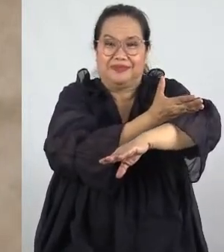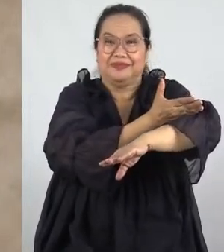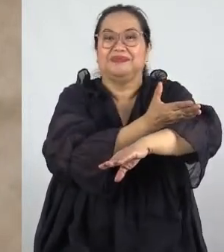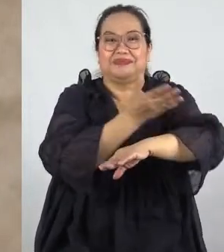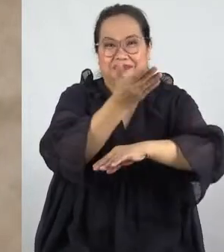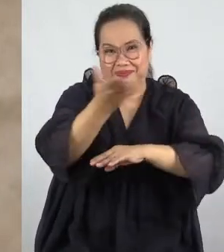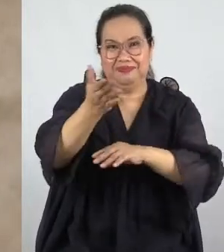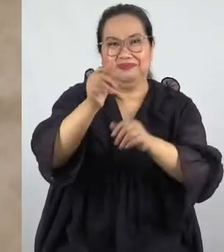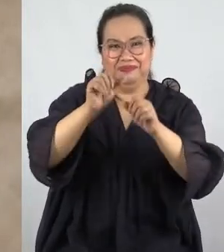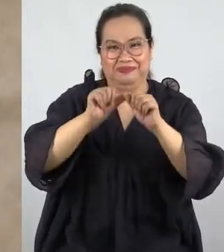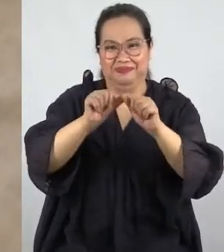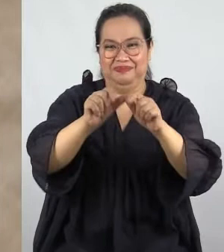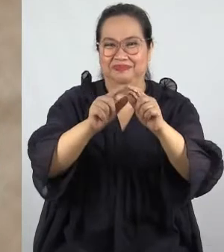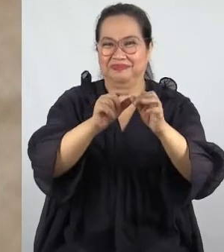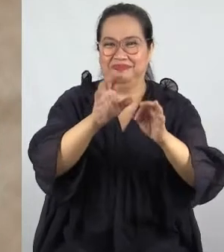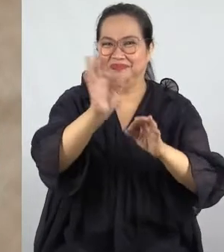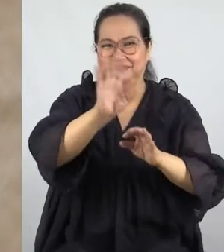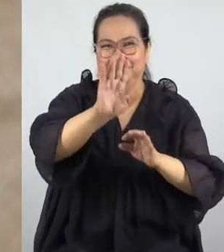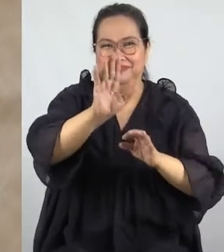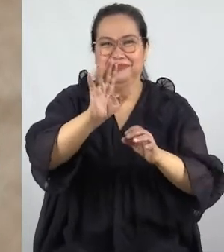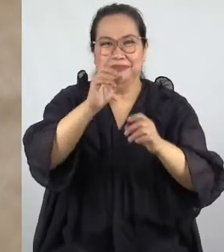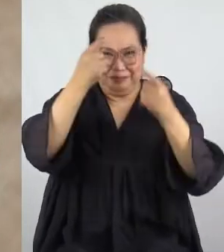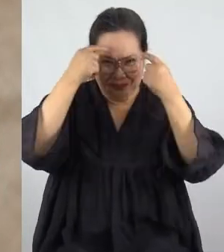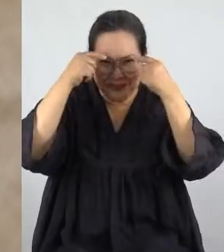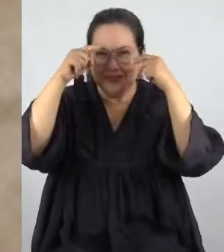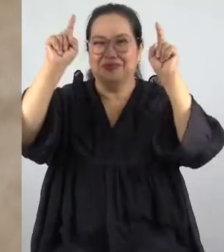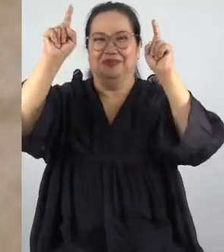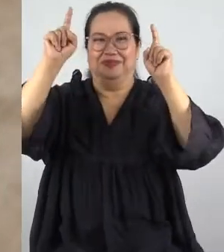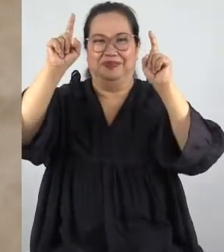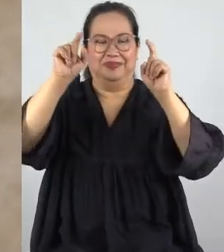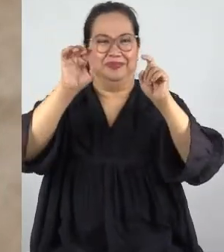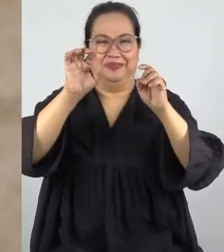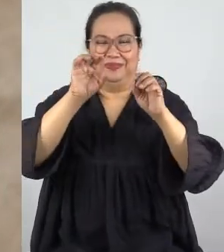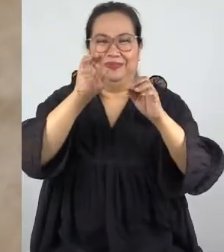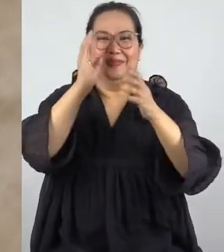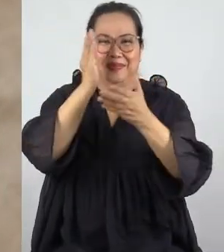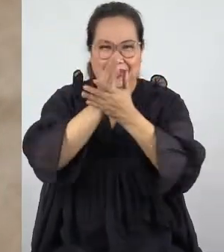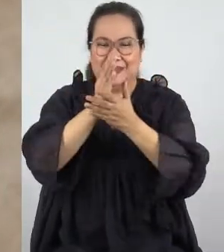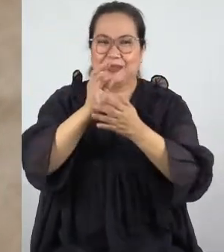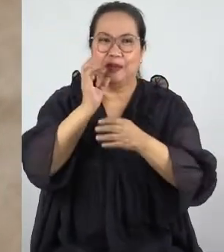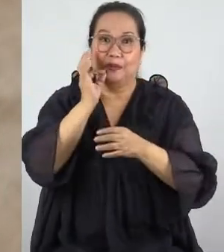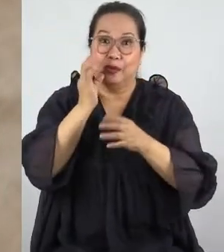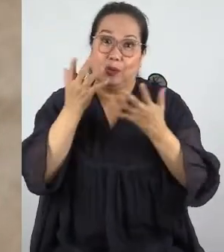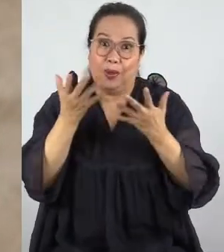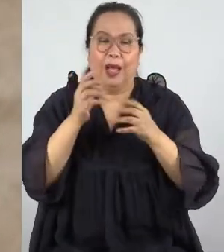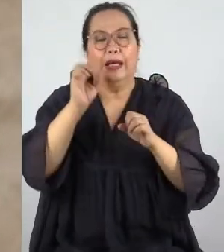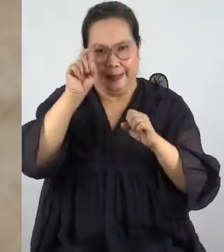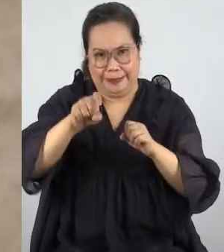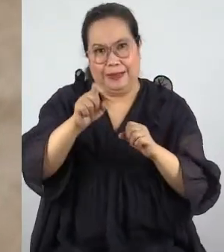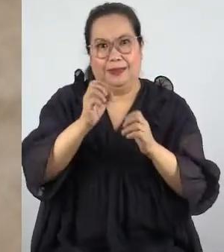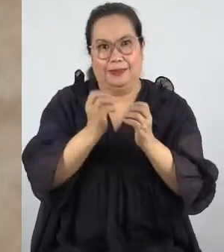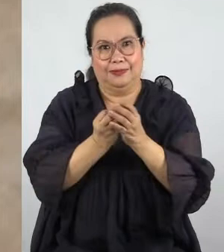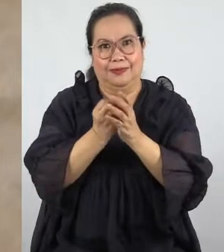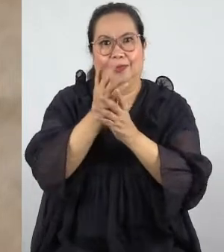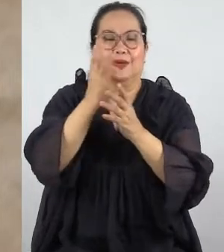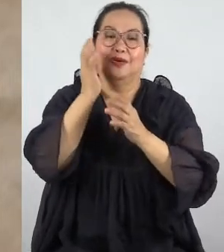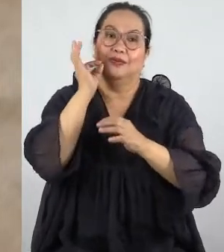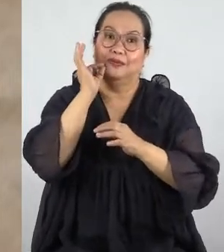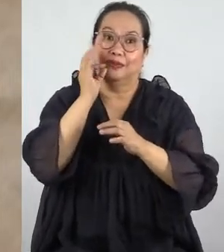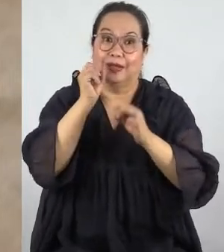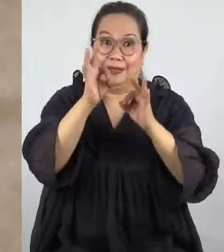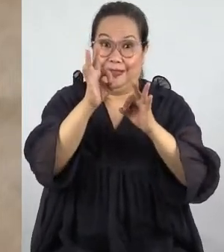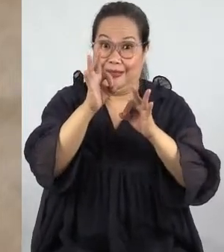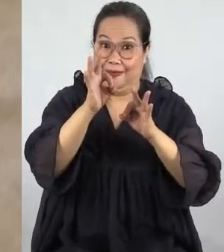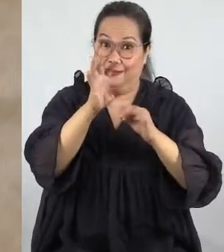they keep you from being ineffective or unfruitful in the knowledge of our Lord Jesus Christ. Kapag daw yung